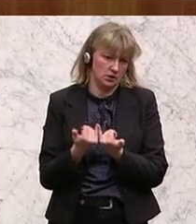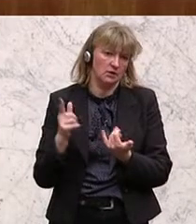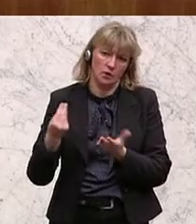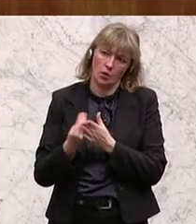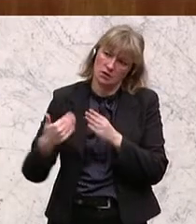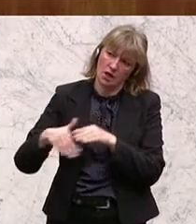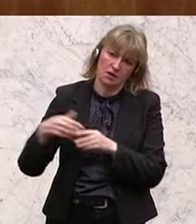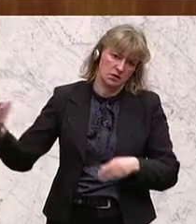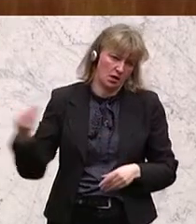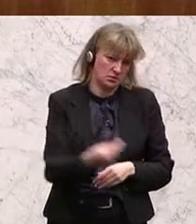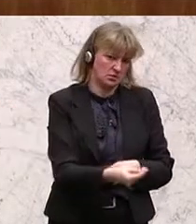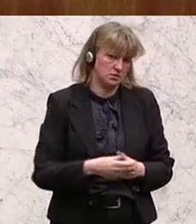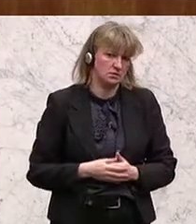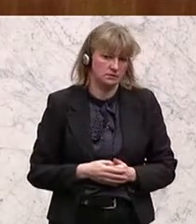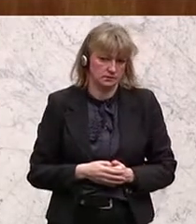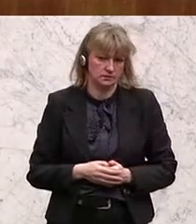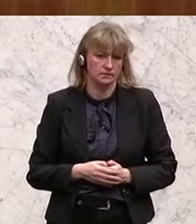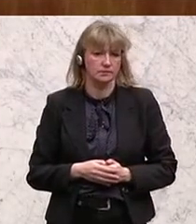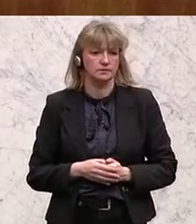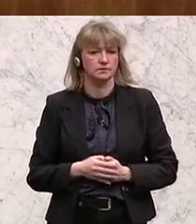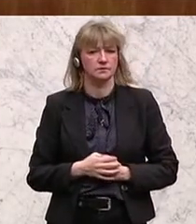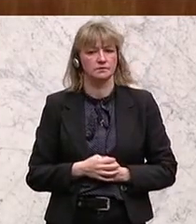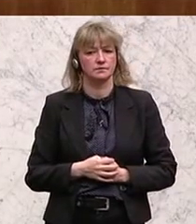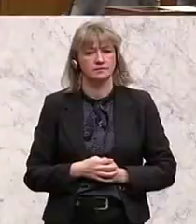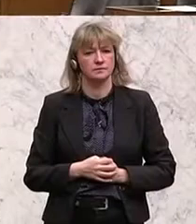einen Kostenersatz vorsehen.